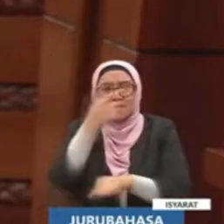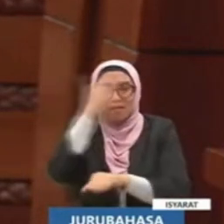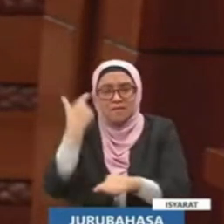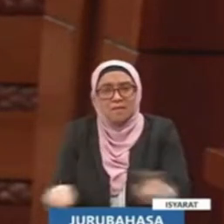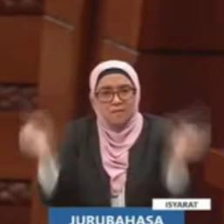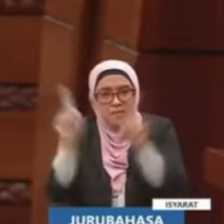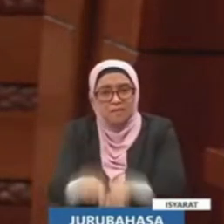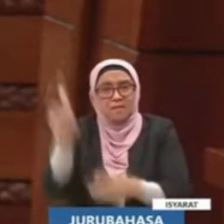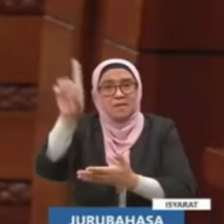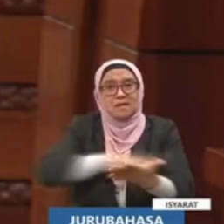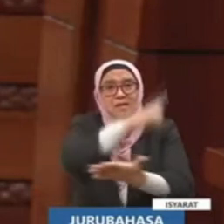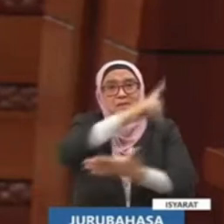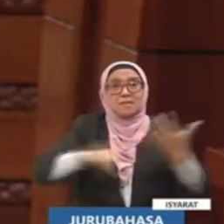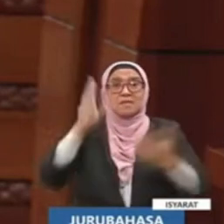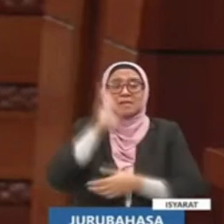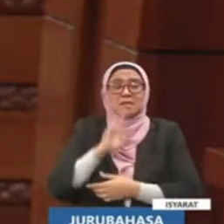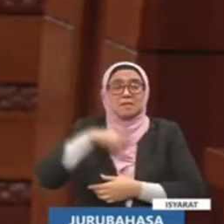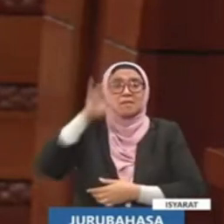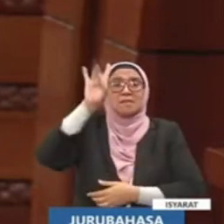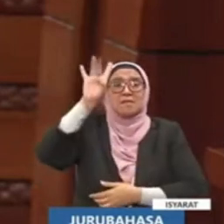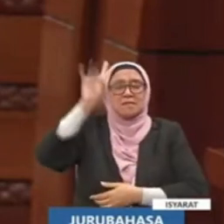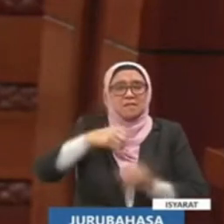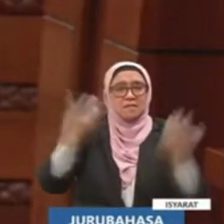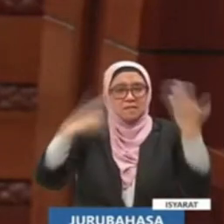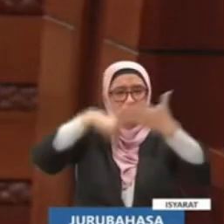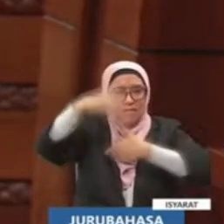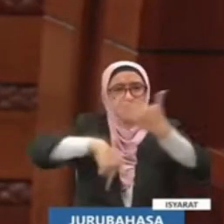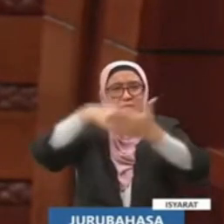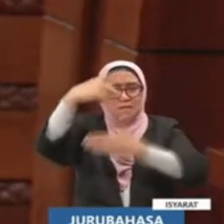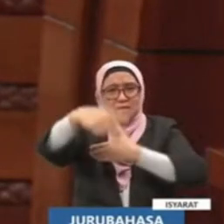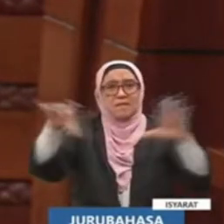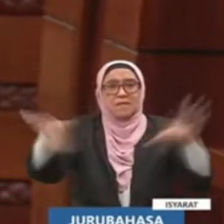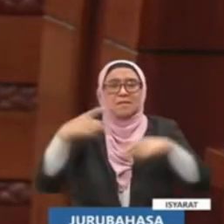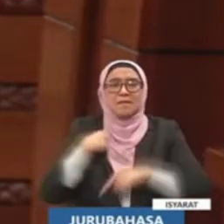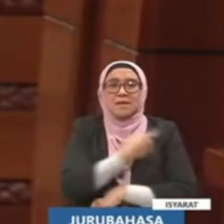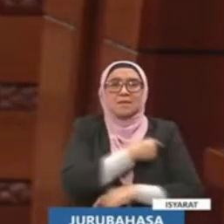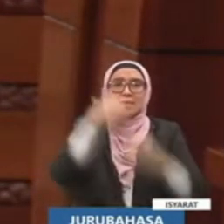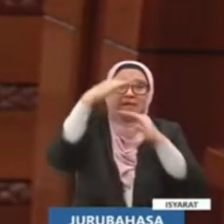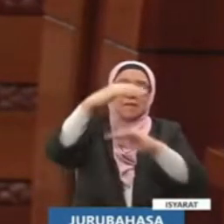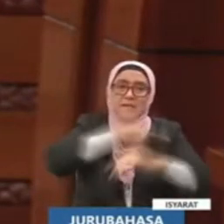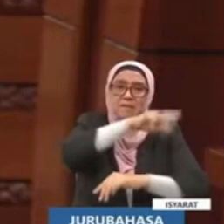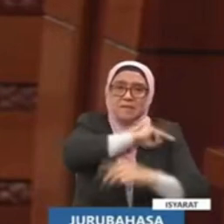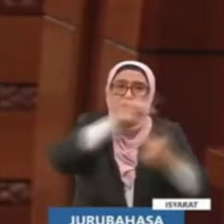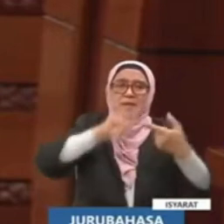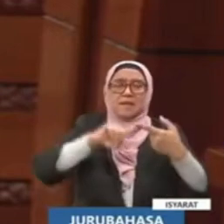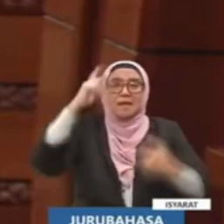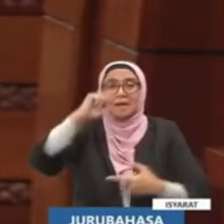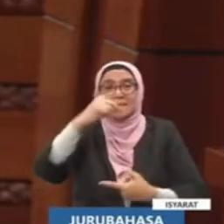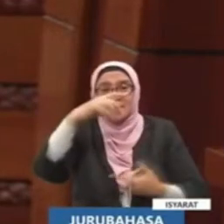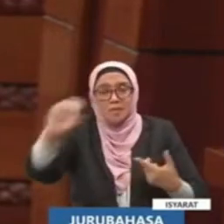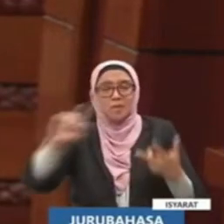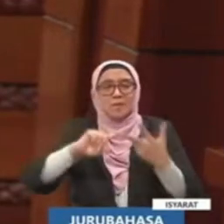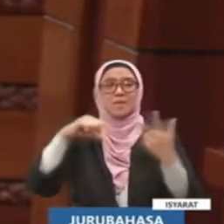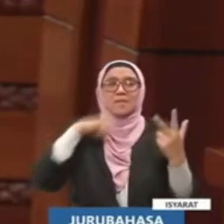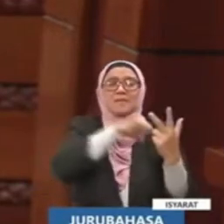berbagai program biasanya kan bukan saja kami diperintahkan Kementerian detail kain Jodi pentatonik menempati politik yang sedang menyusun